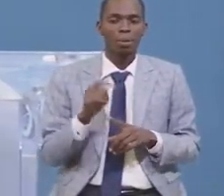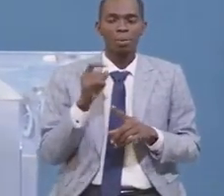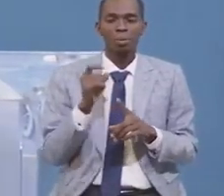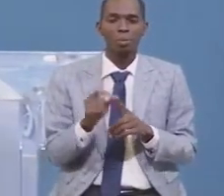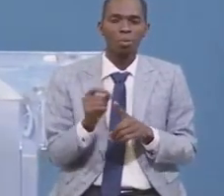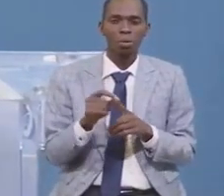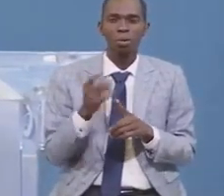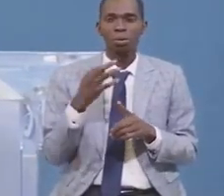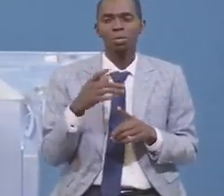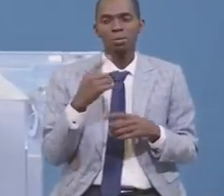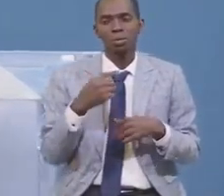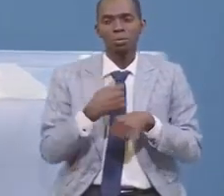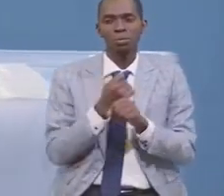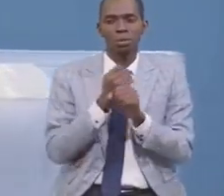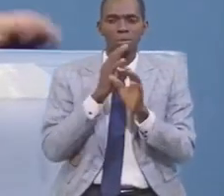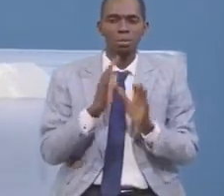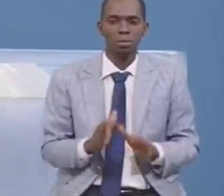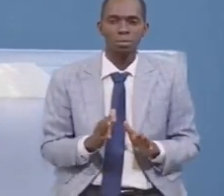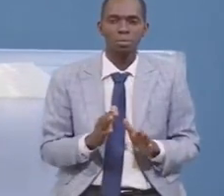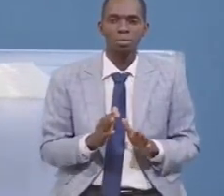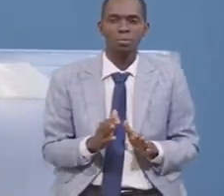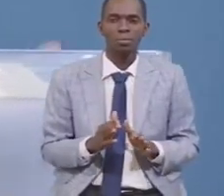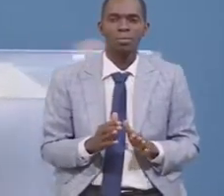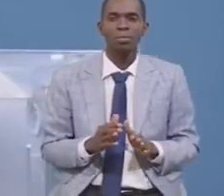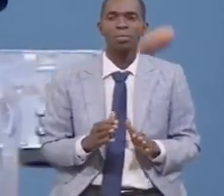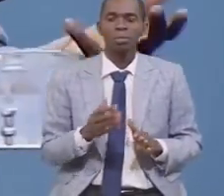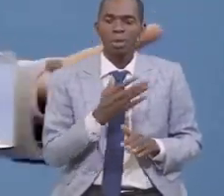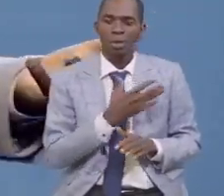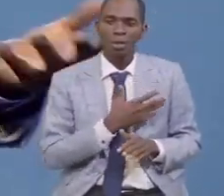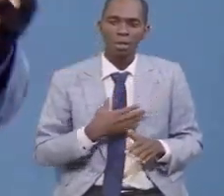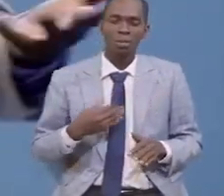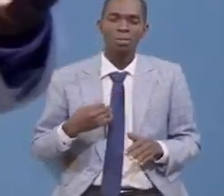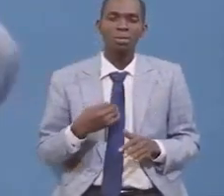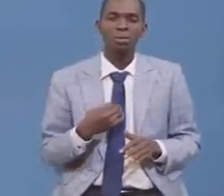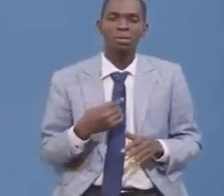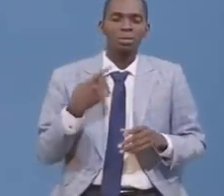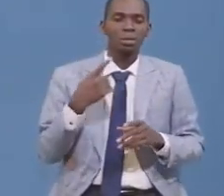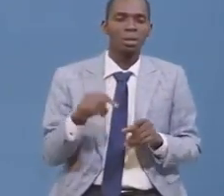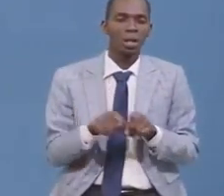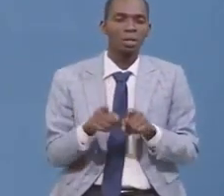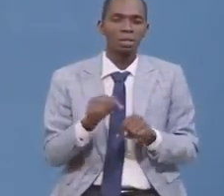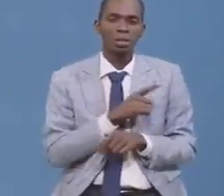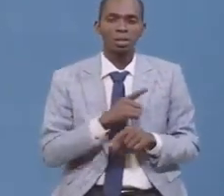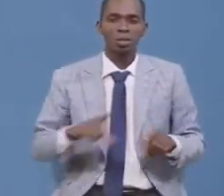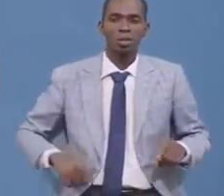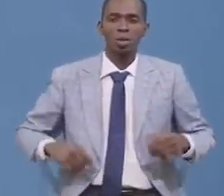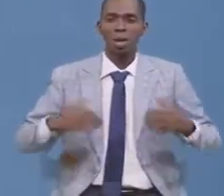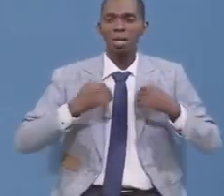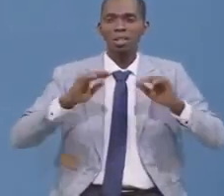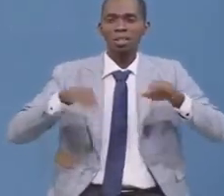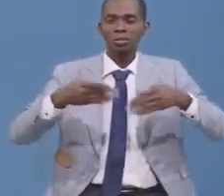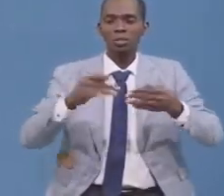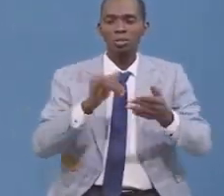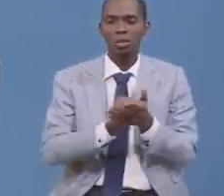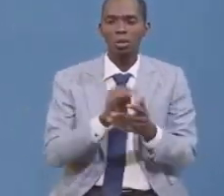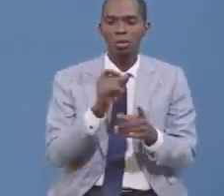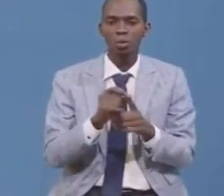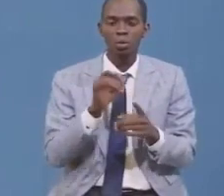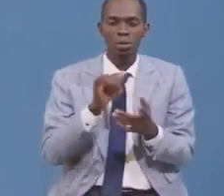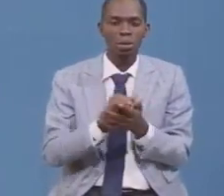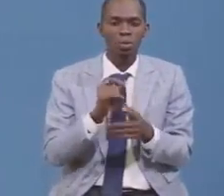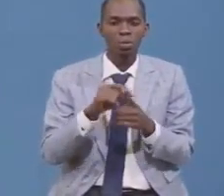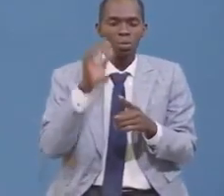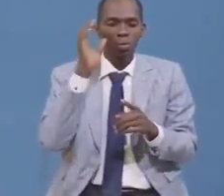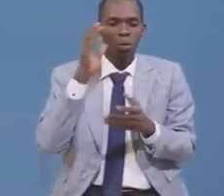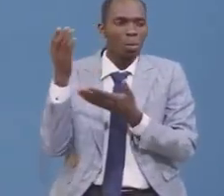maker. ఆ యొక్క సృష్టికర్త మాటలు. The Lord has given you that word, that's what will produce action in